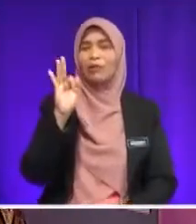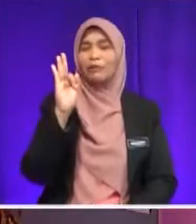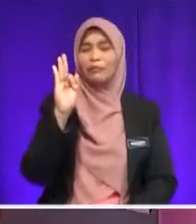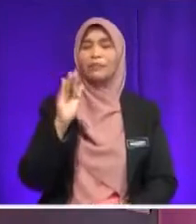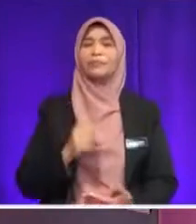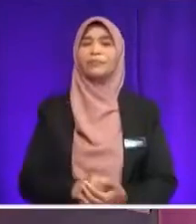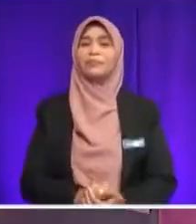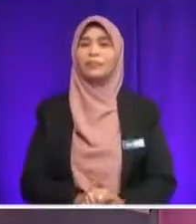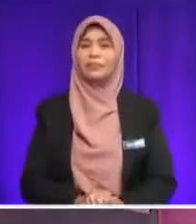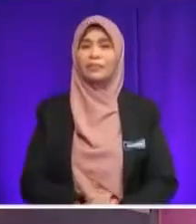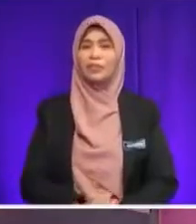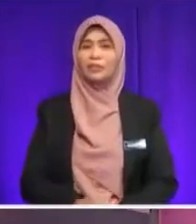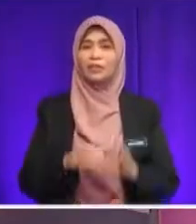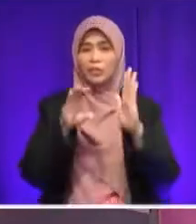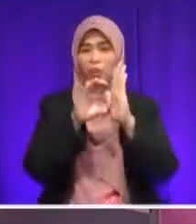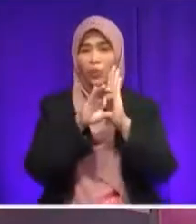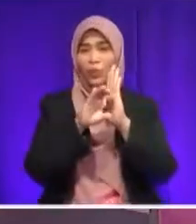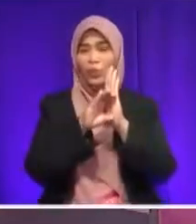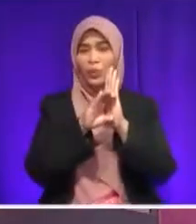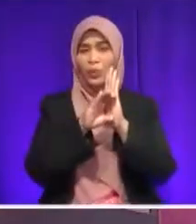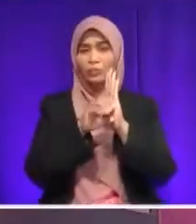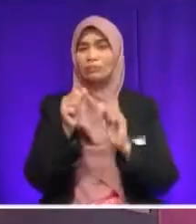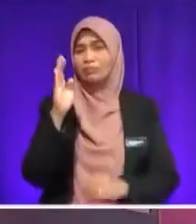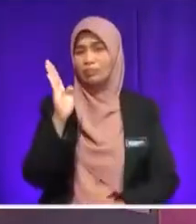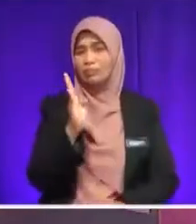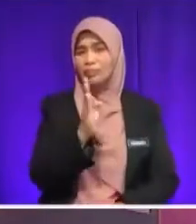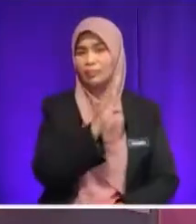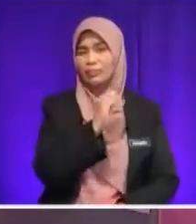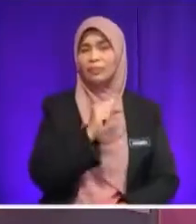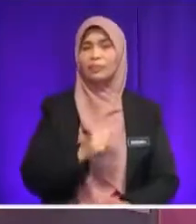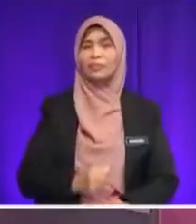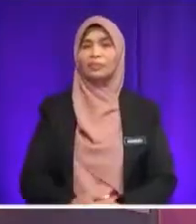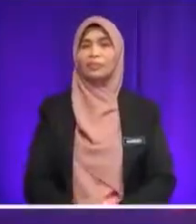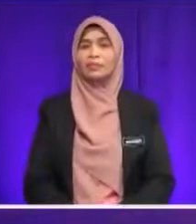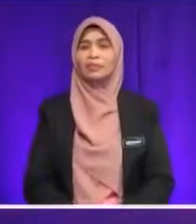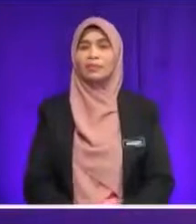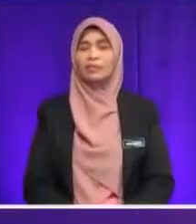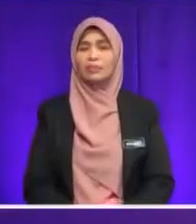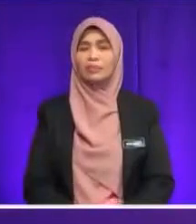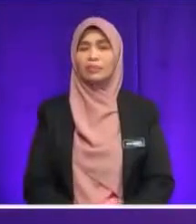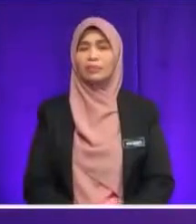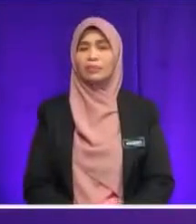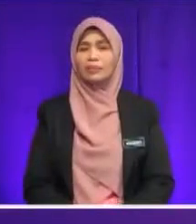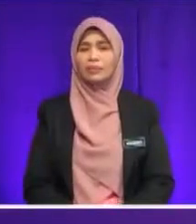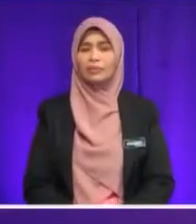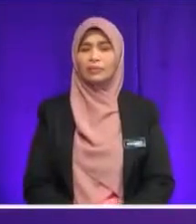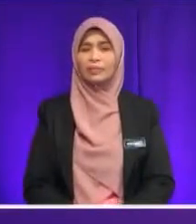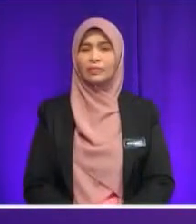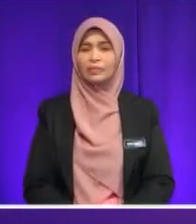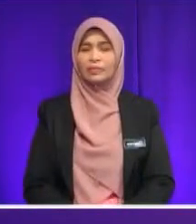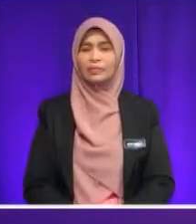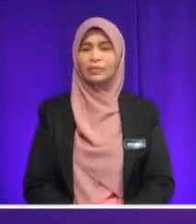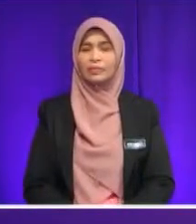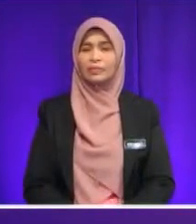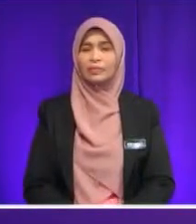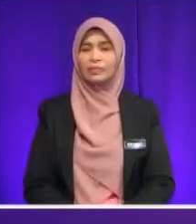kita Oke contohnya audzubillahiminasyaitonirojim lillahi Ma fissamawati wama fil of